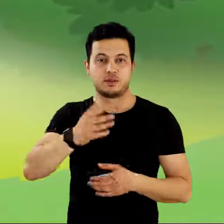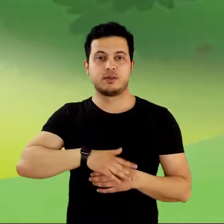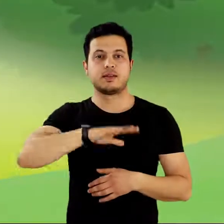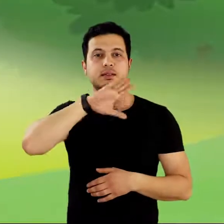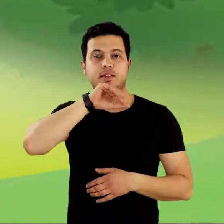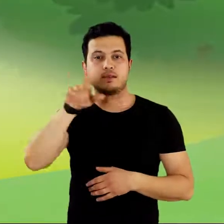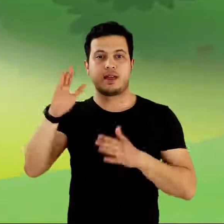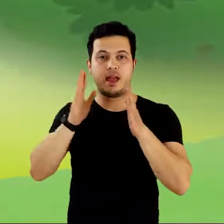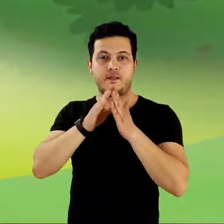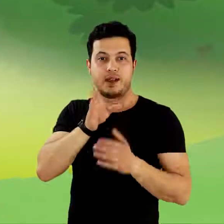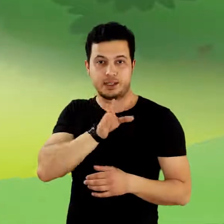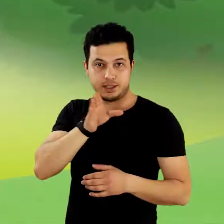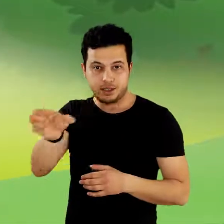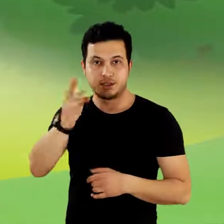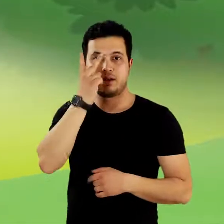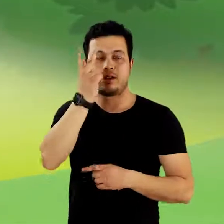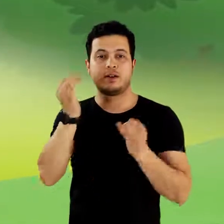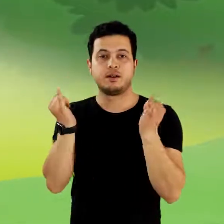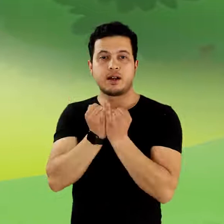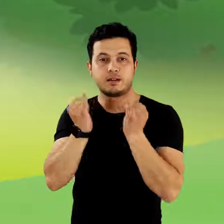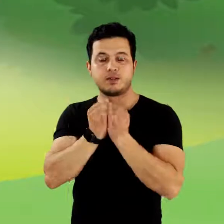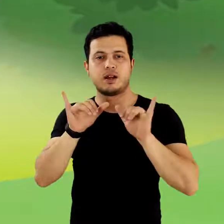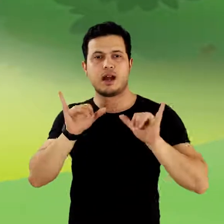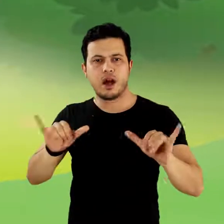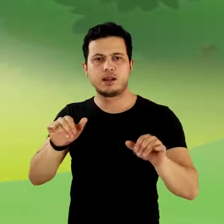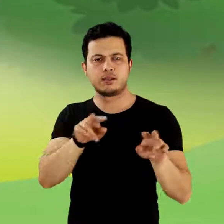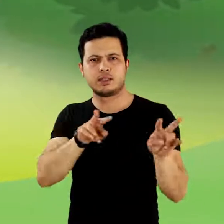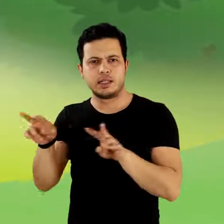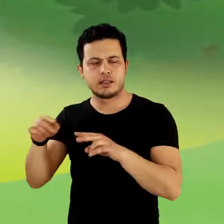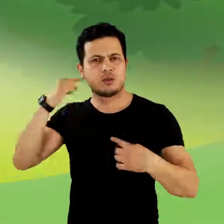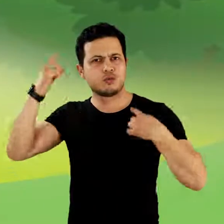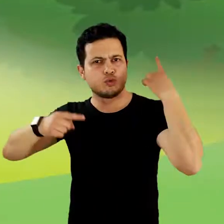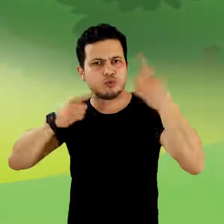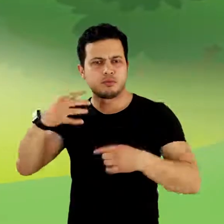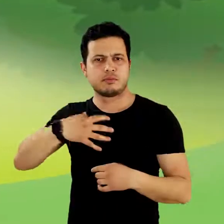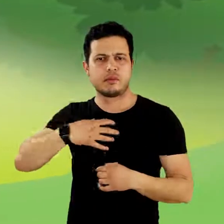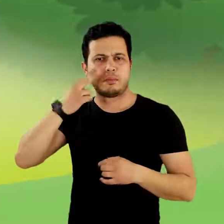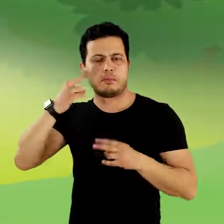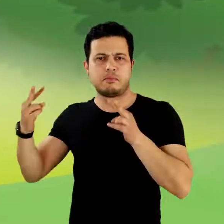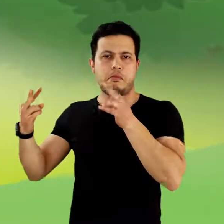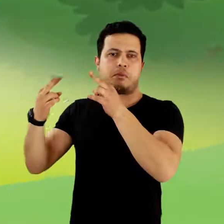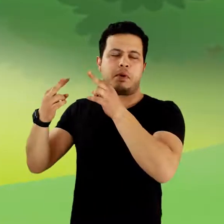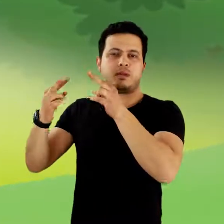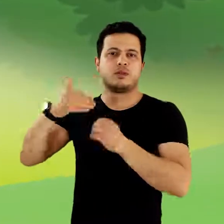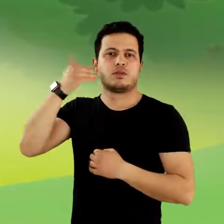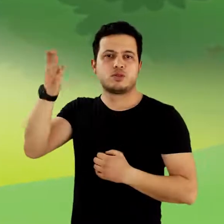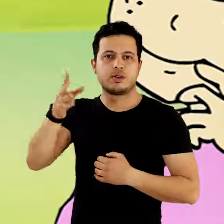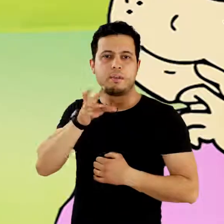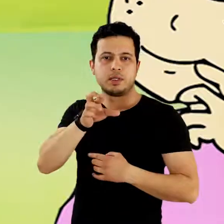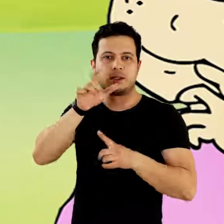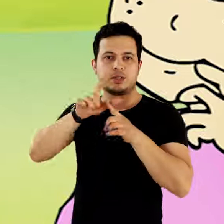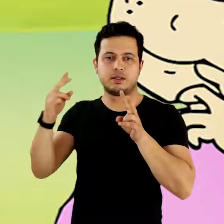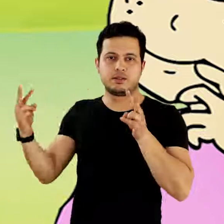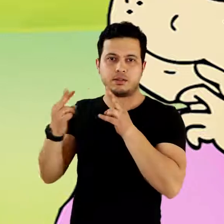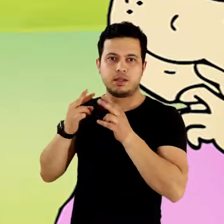Dedesi eve girince iki kardeş de aynı şeyi düşünmüş gibi birbirine baktı. Pınar Çınar'a dönüp...